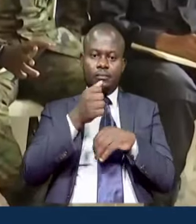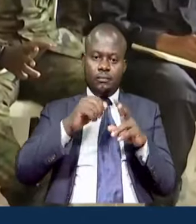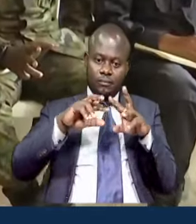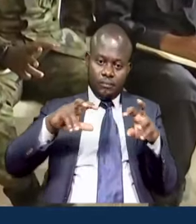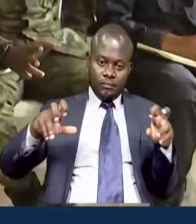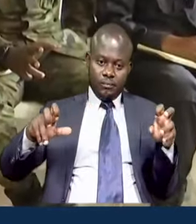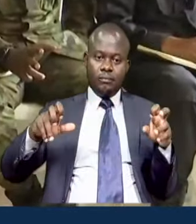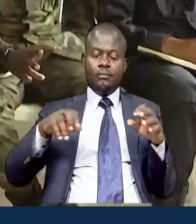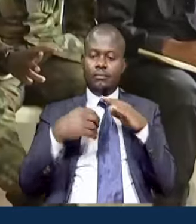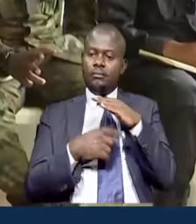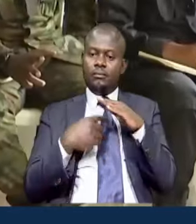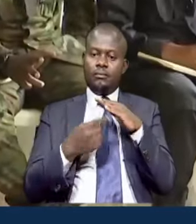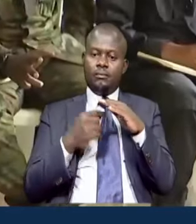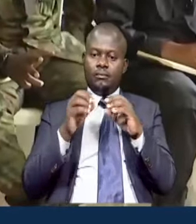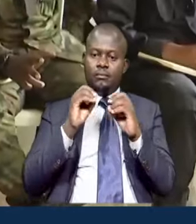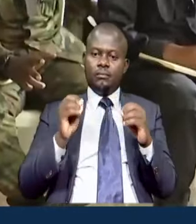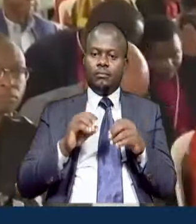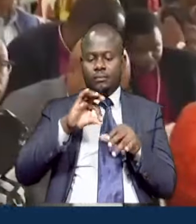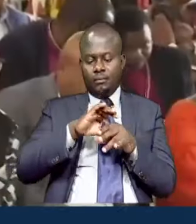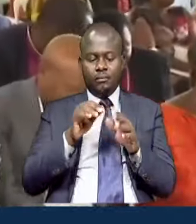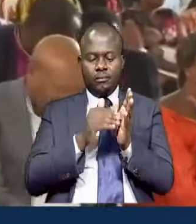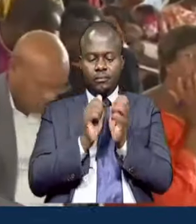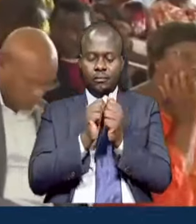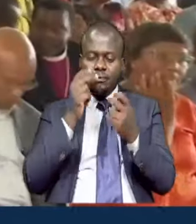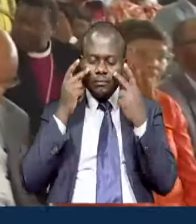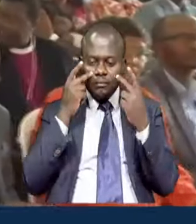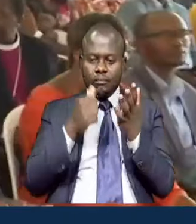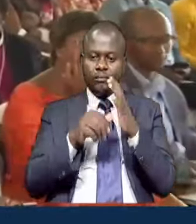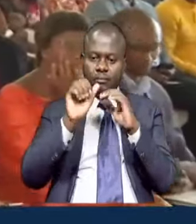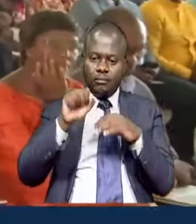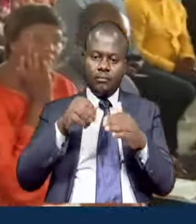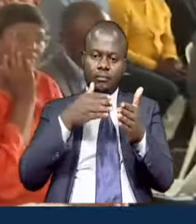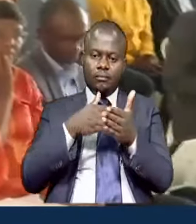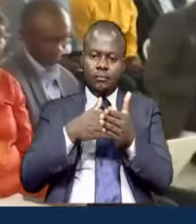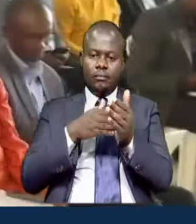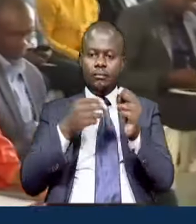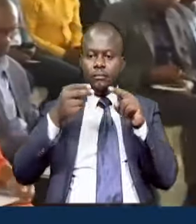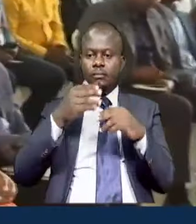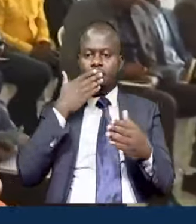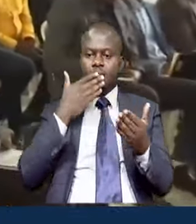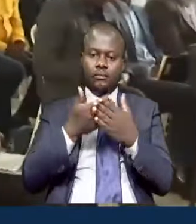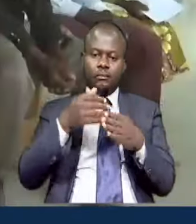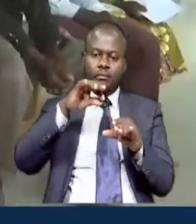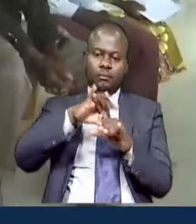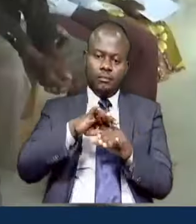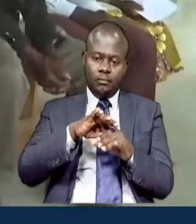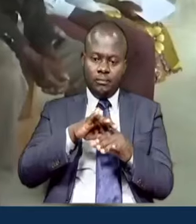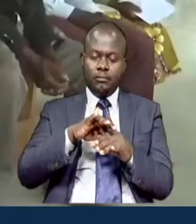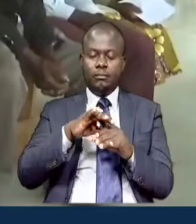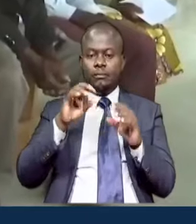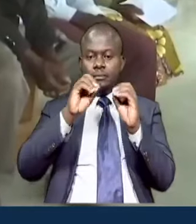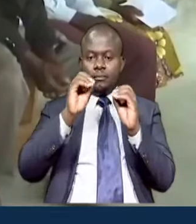kugenzura imiterere y'ibiro by'itora no kureba ibibazo bishobora kubangamira imigendekere myiza y'amatora ku